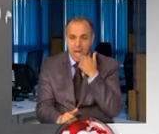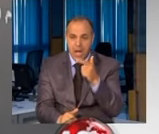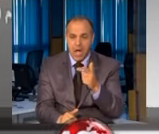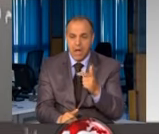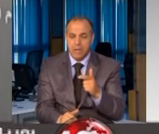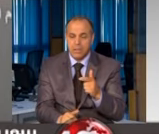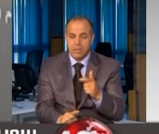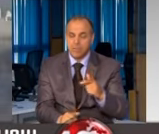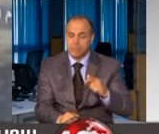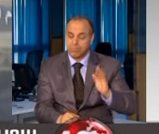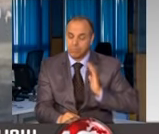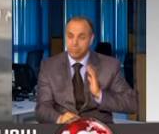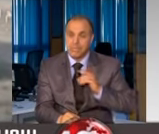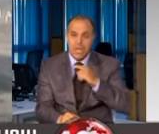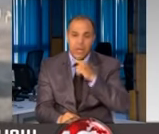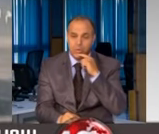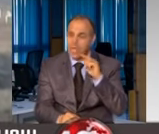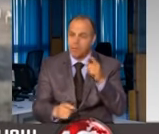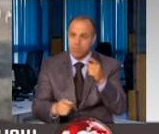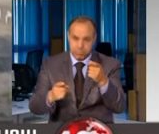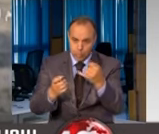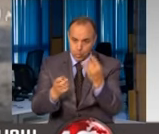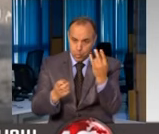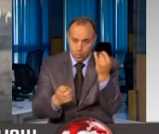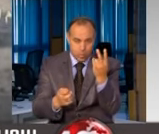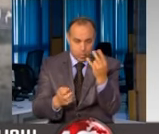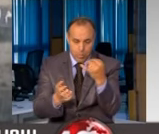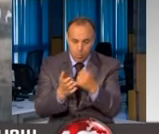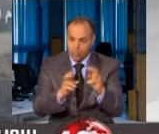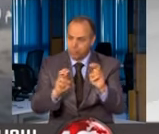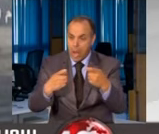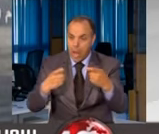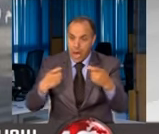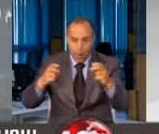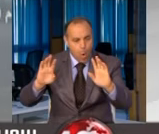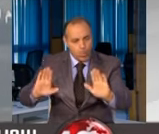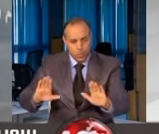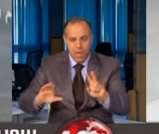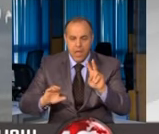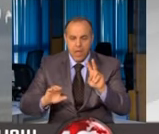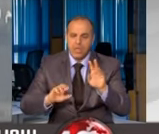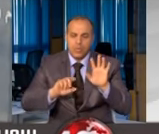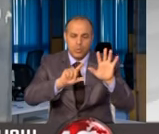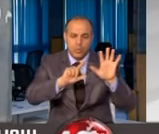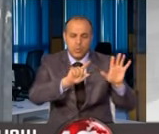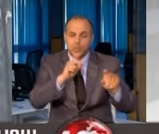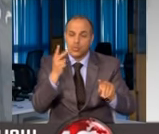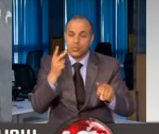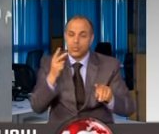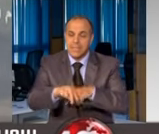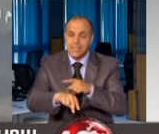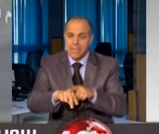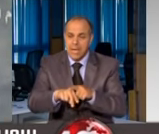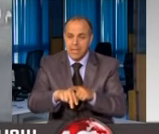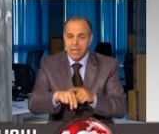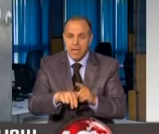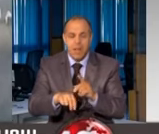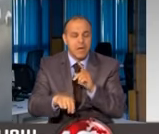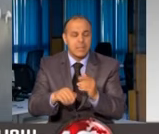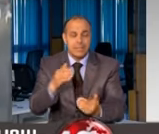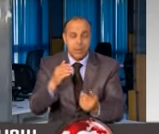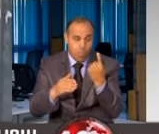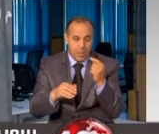الدفاع الروسية تمديد نظام التهدئة في حلب وشمال محافظة اللاذقية 72 ساعة ابتداء من الساعة الواحدة من